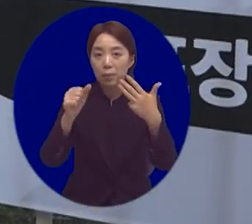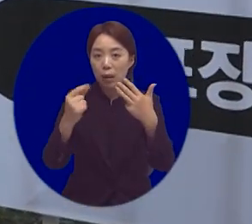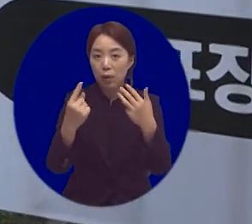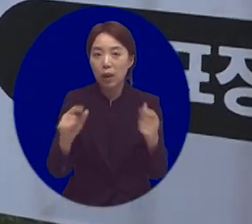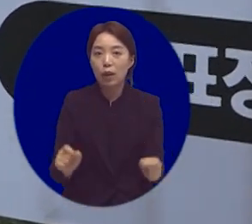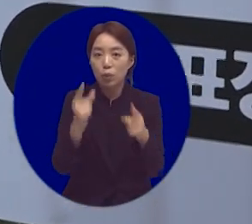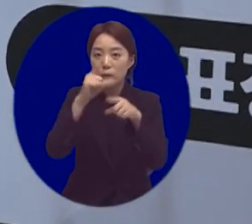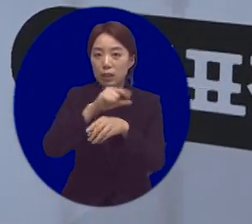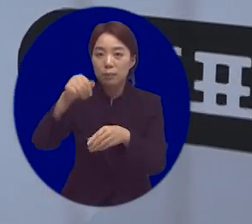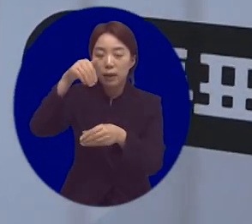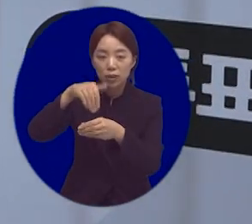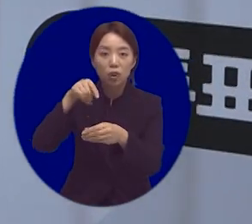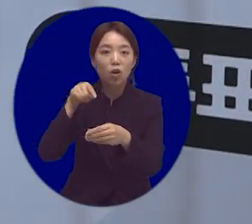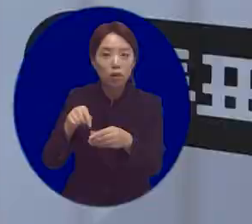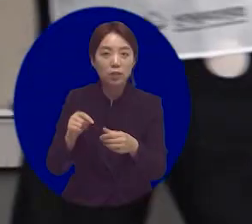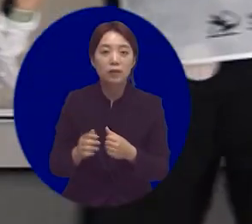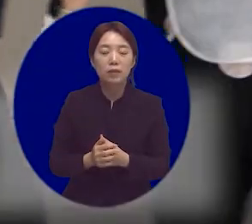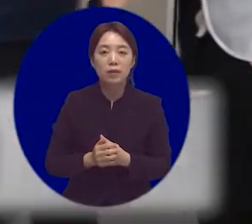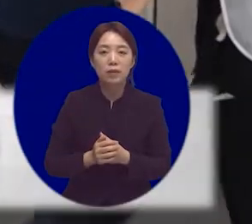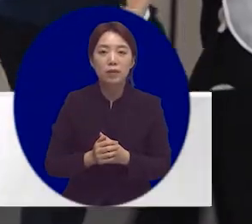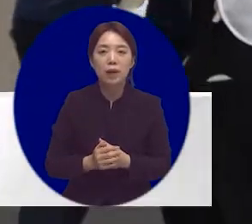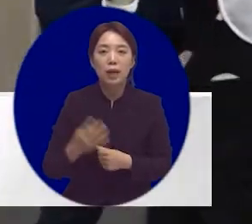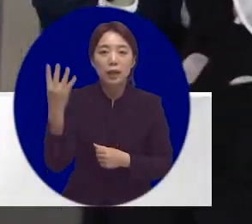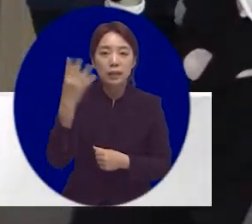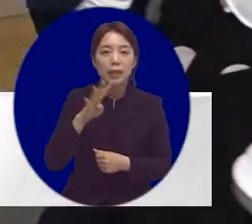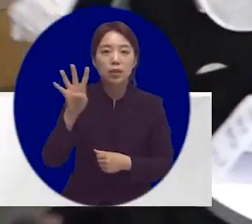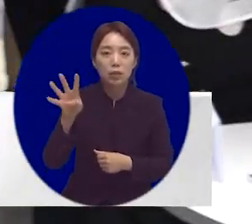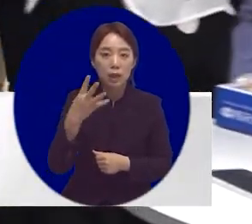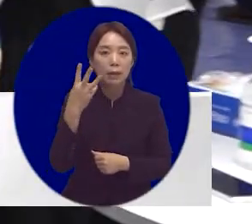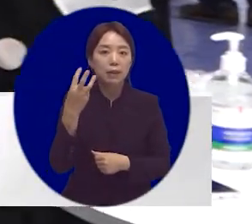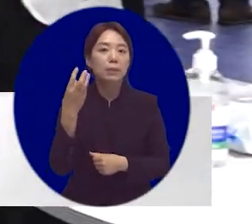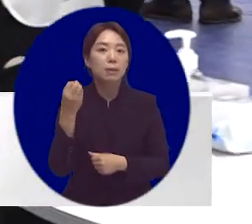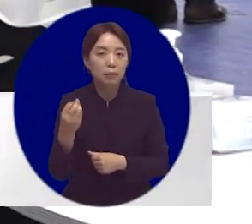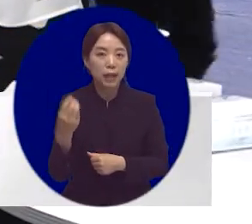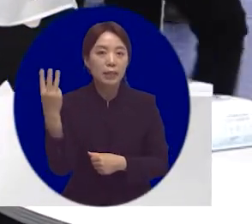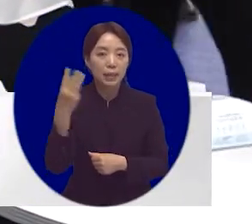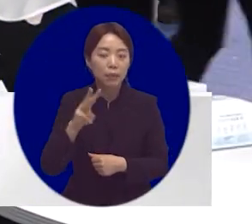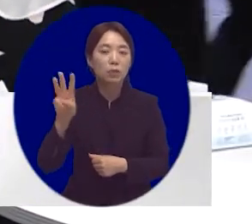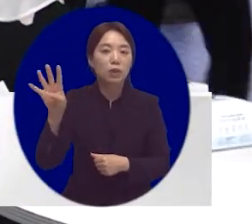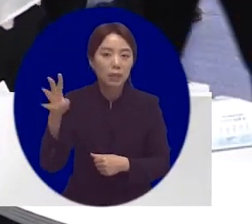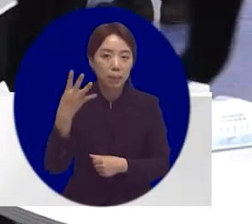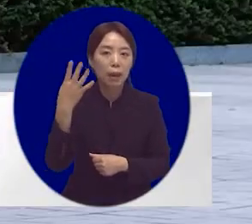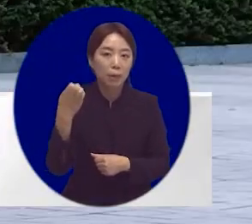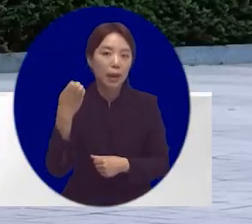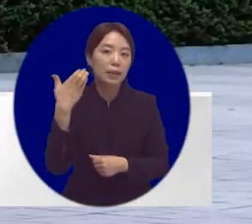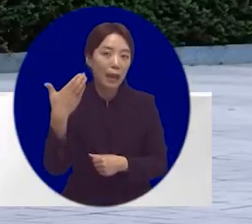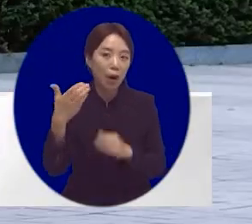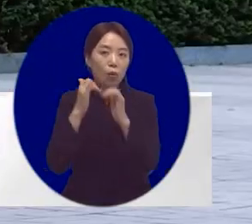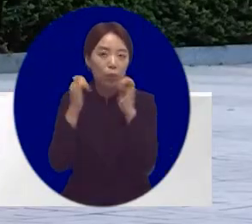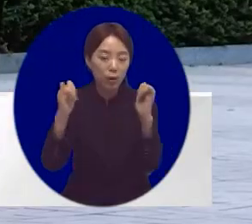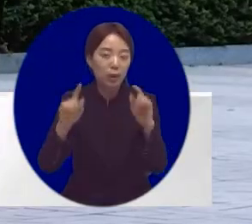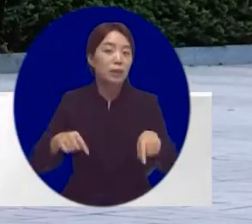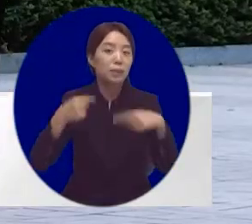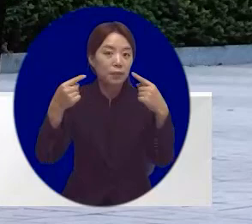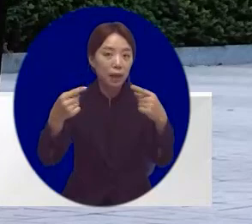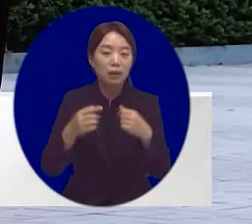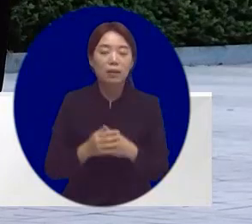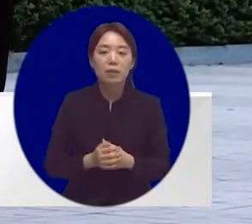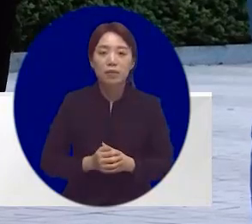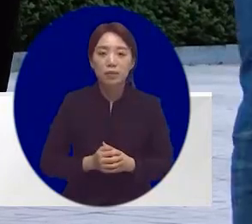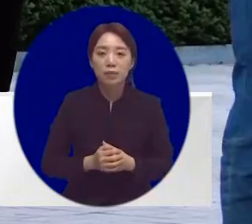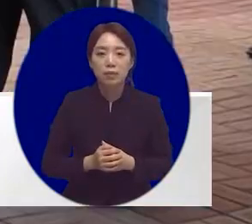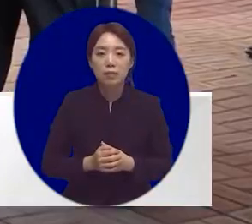제8회 전국동시지방선거는 모두 4,430만 3,449명의 유권자를 대상으로